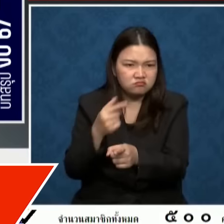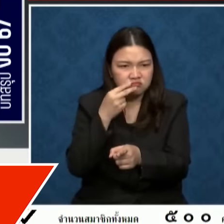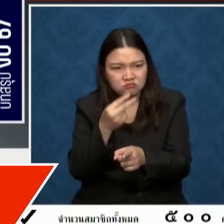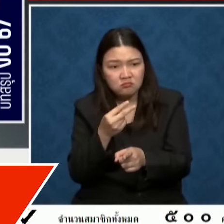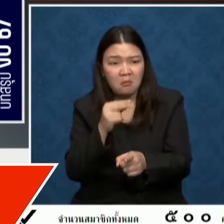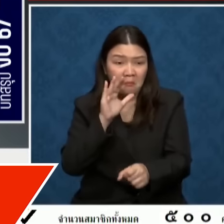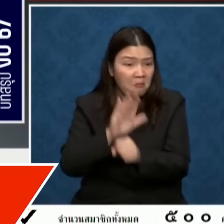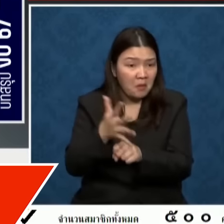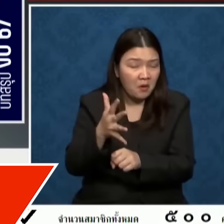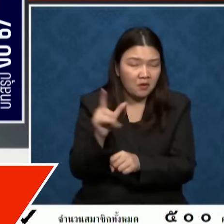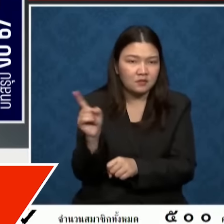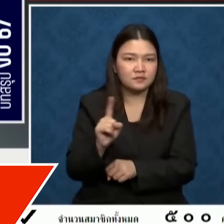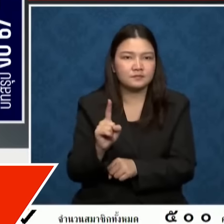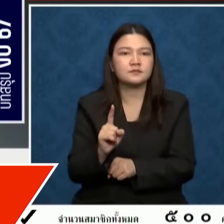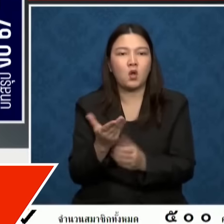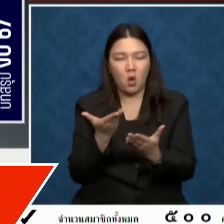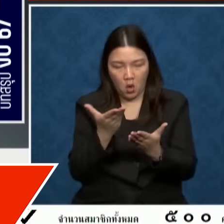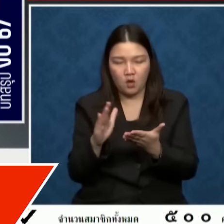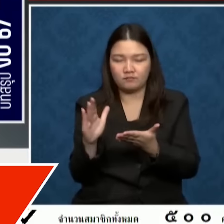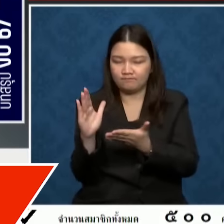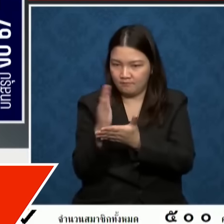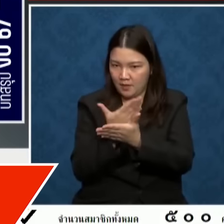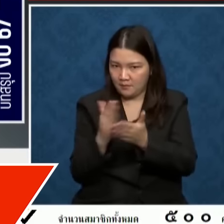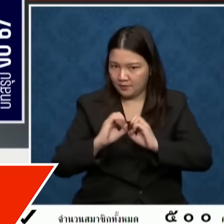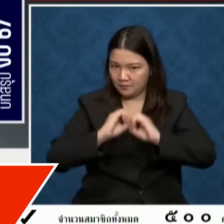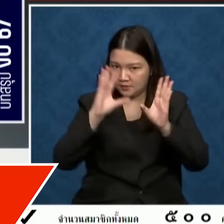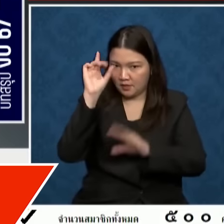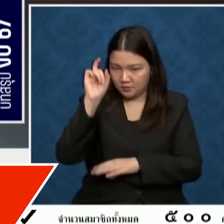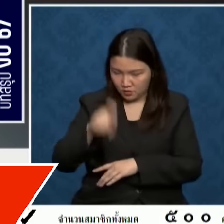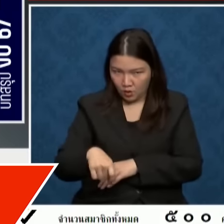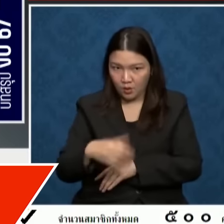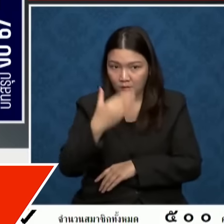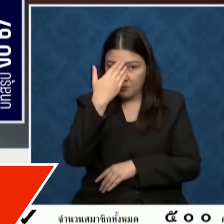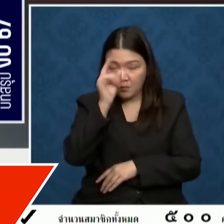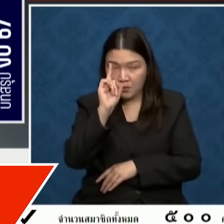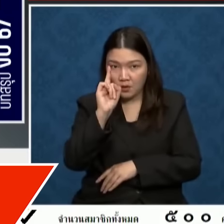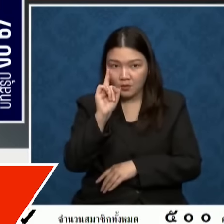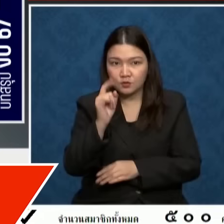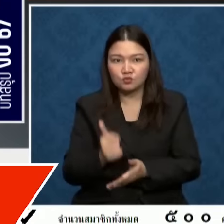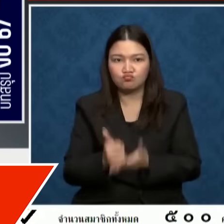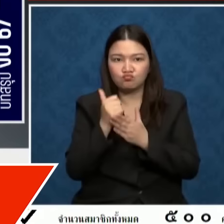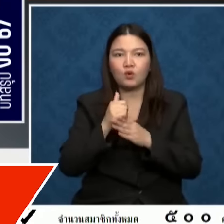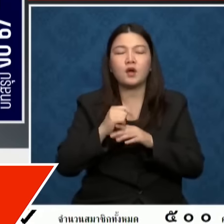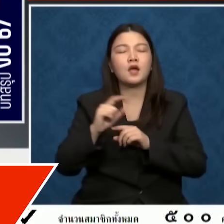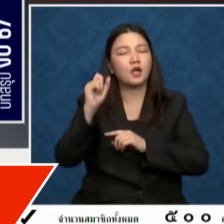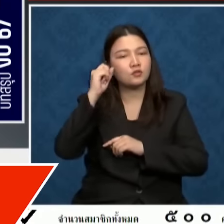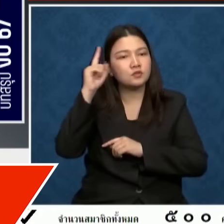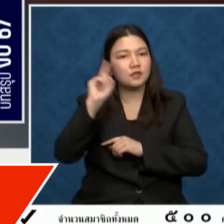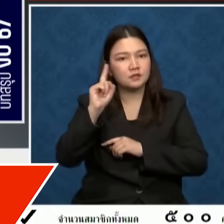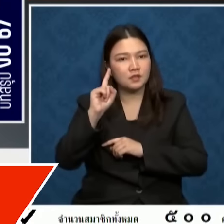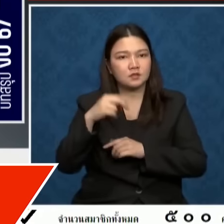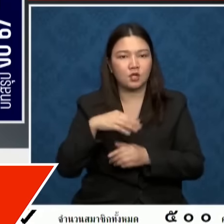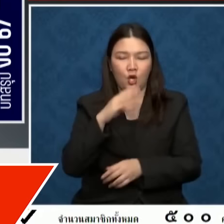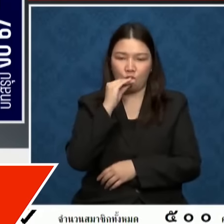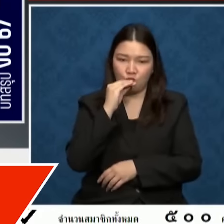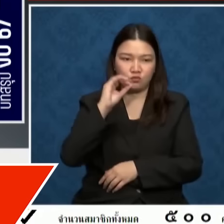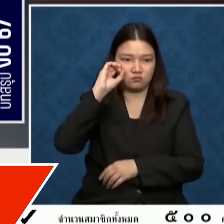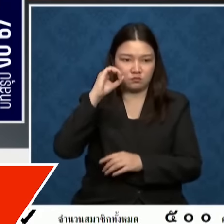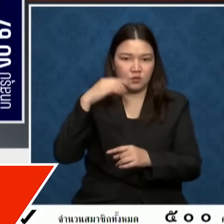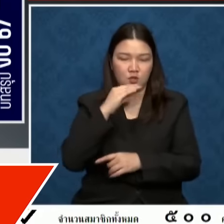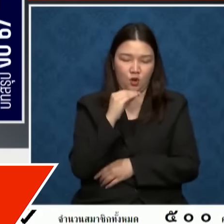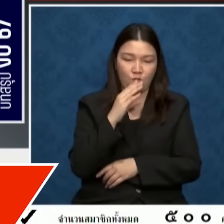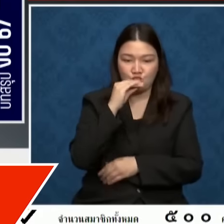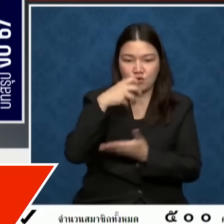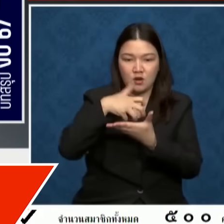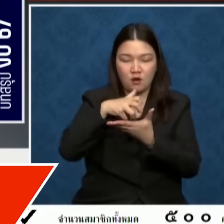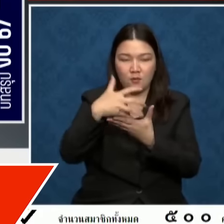ดิฉัขอแยกเรื่องนี้เป็นประเด็นให้ชัๆเพื่อทำความเข้าใจนะคะและไม่นำเจตนาของดิฉันไปบิดเบือนข้อ